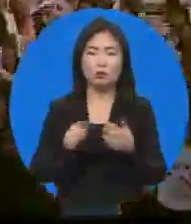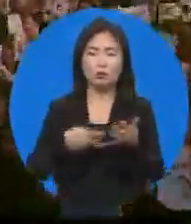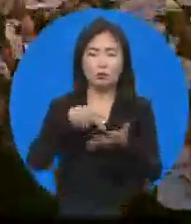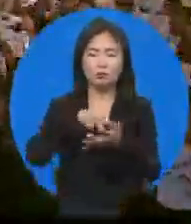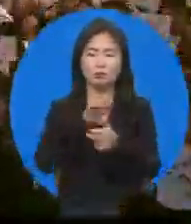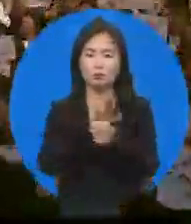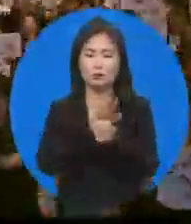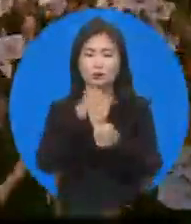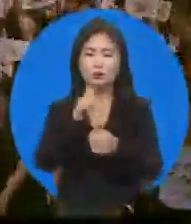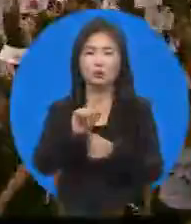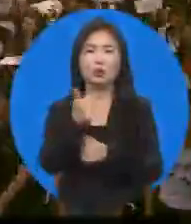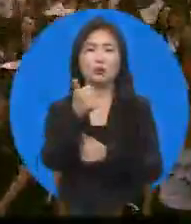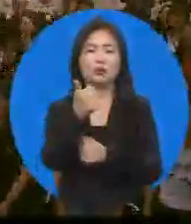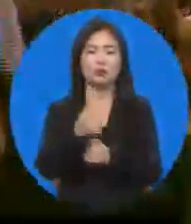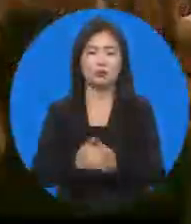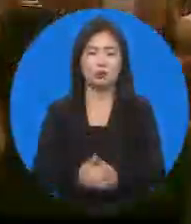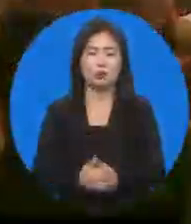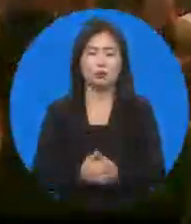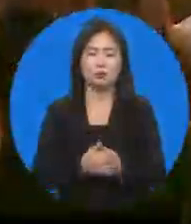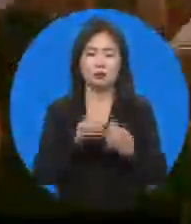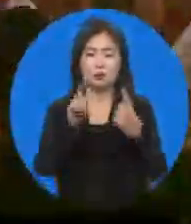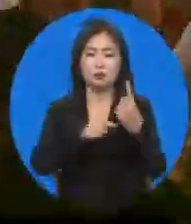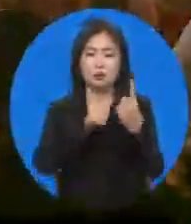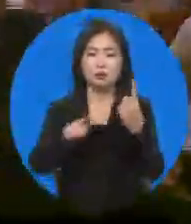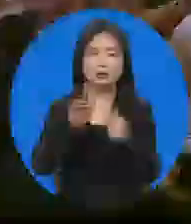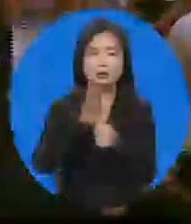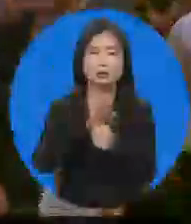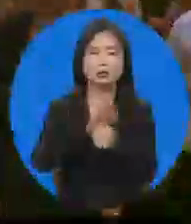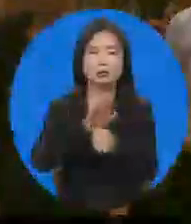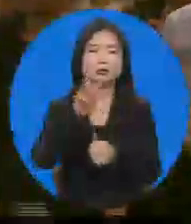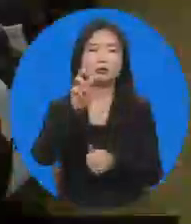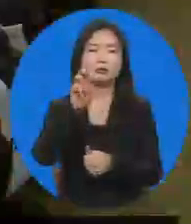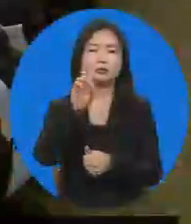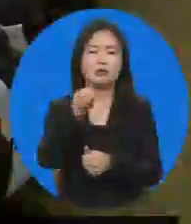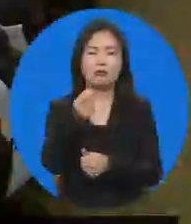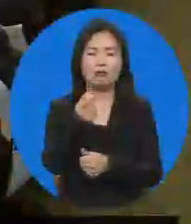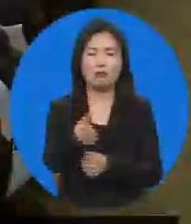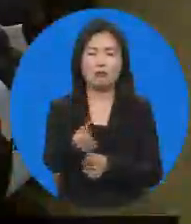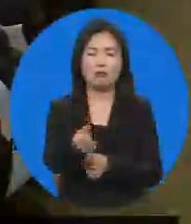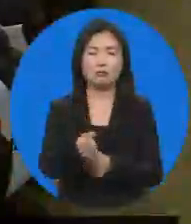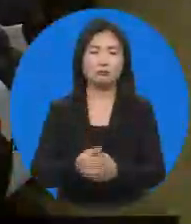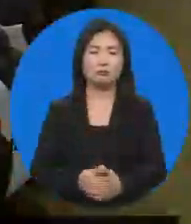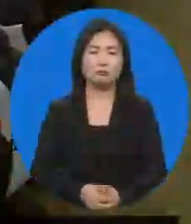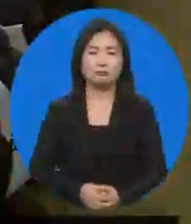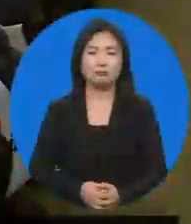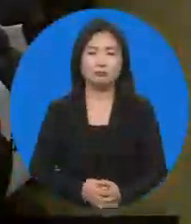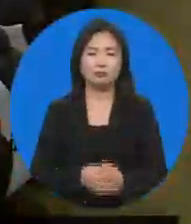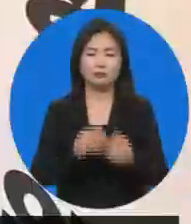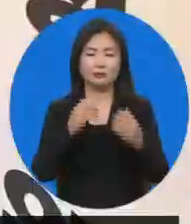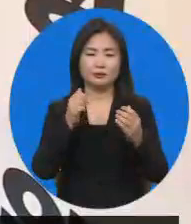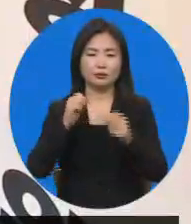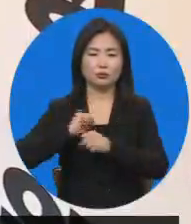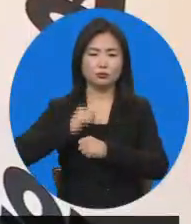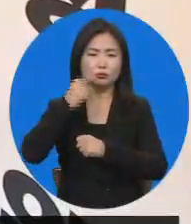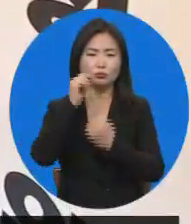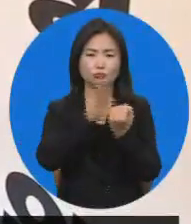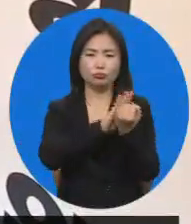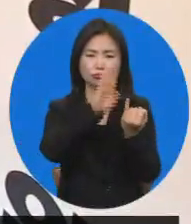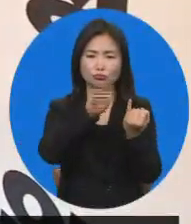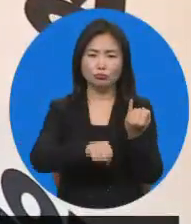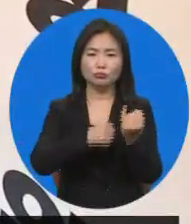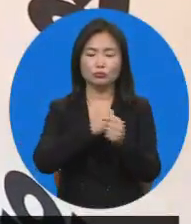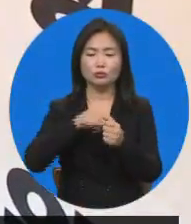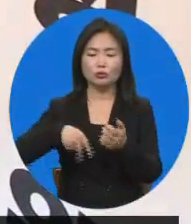대상자는 1500여명 1인 단 지원금은 30만 원에 불과합니다 위안부 피해 할머니와 여성